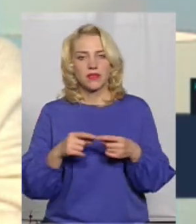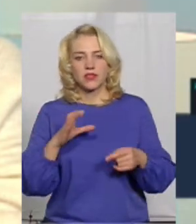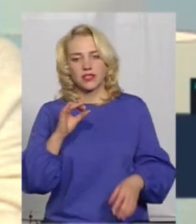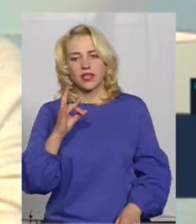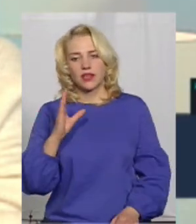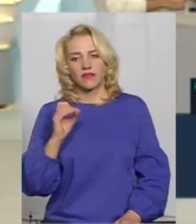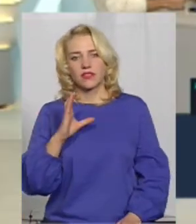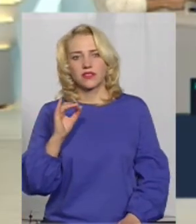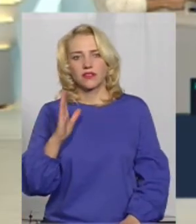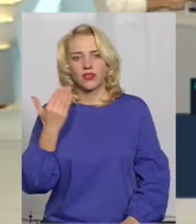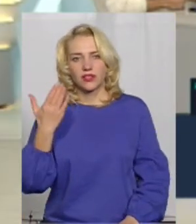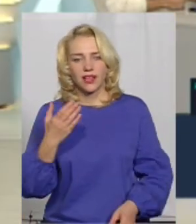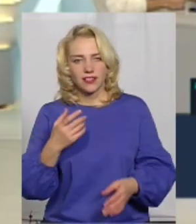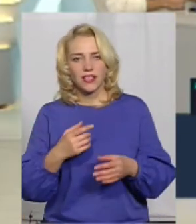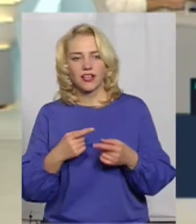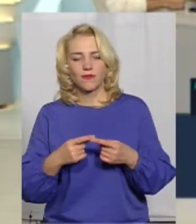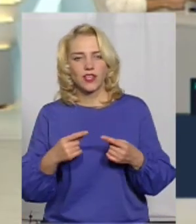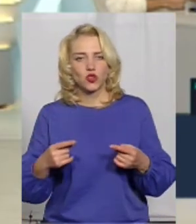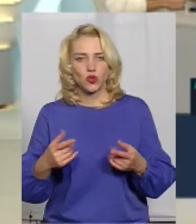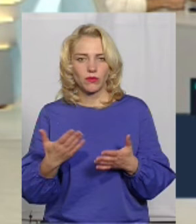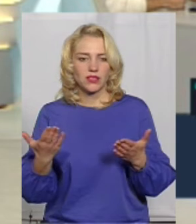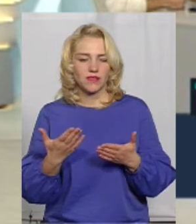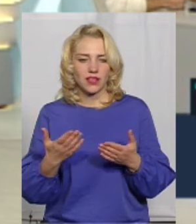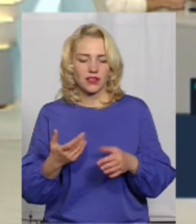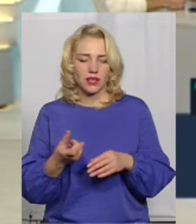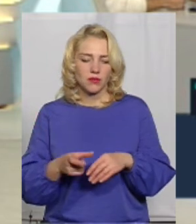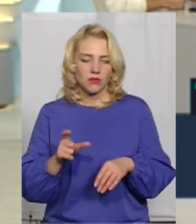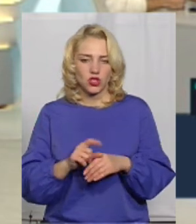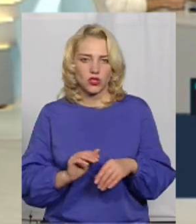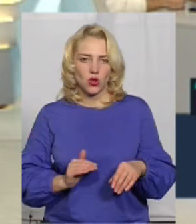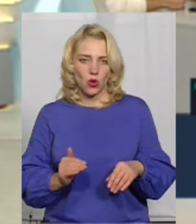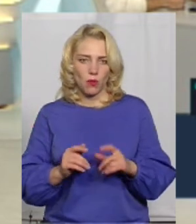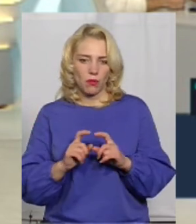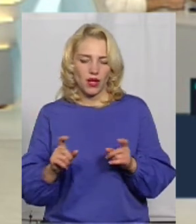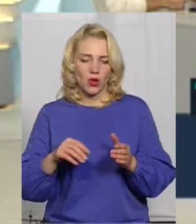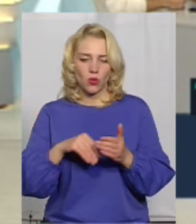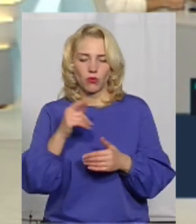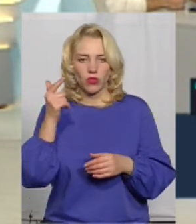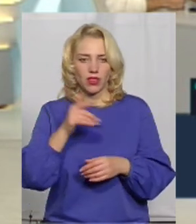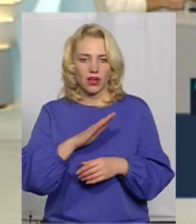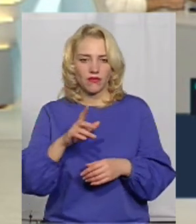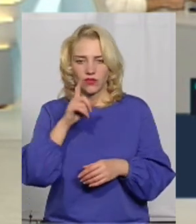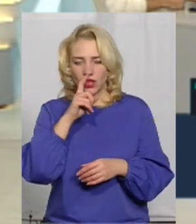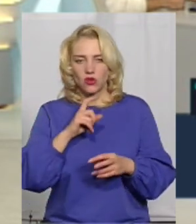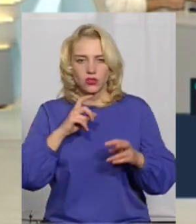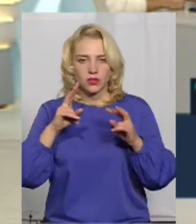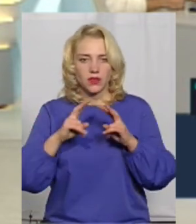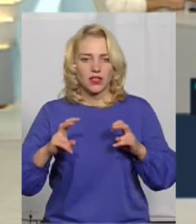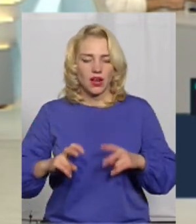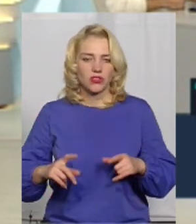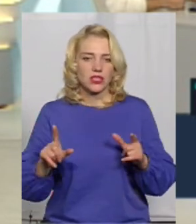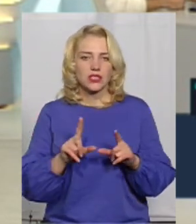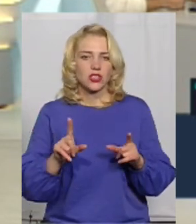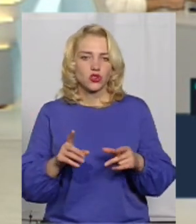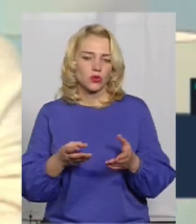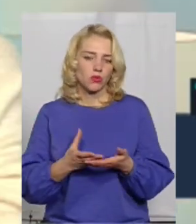сервісів, їхніх інструментів, які більшість компаній купує неграмотно, не розбираючись, за що конкретно вони платять